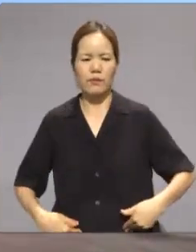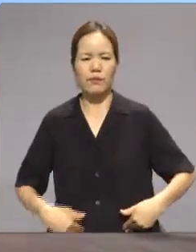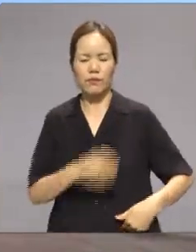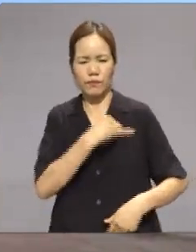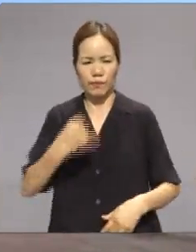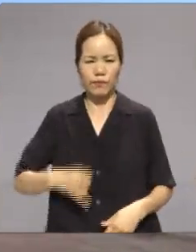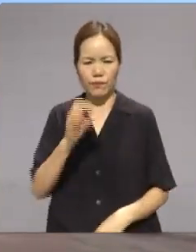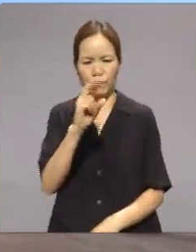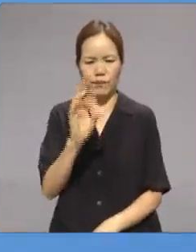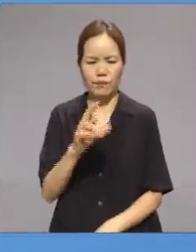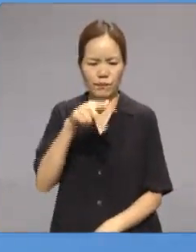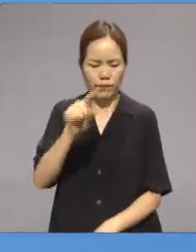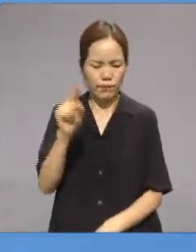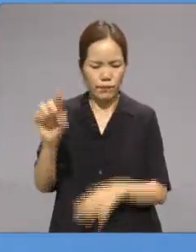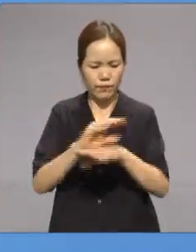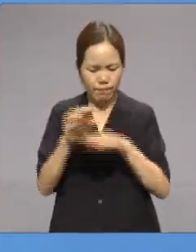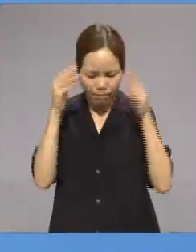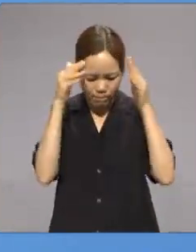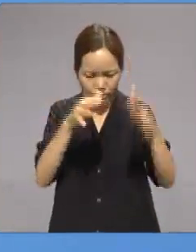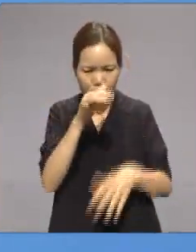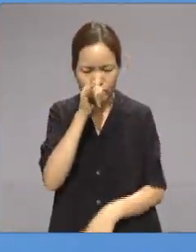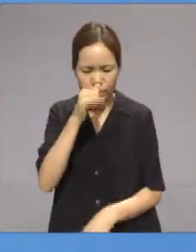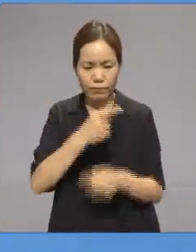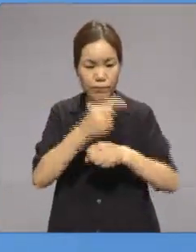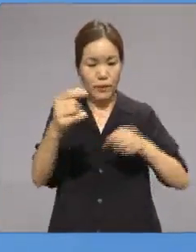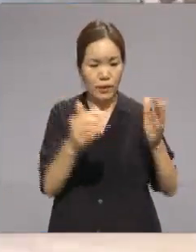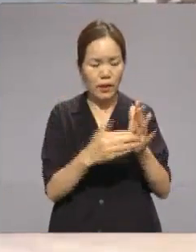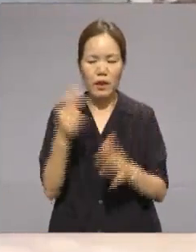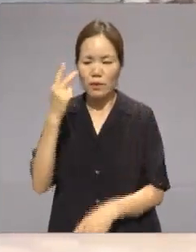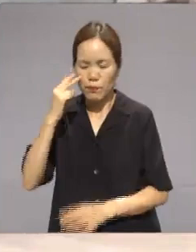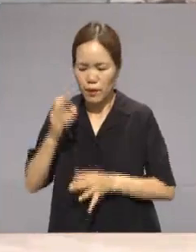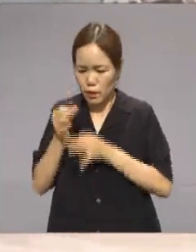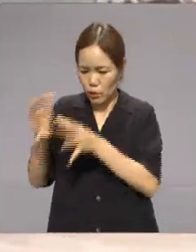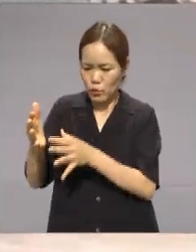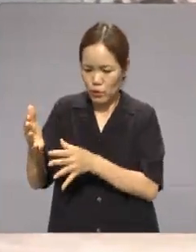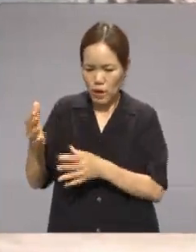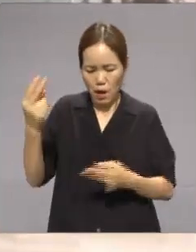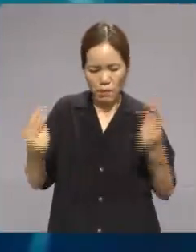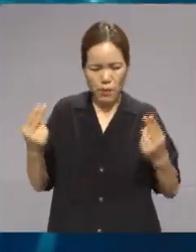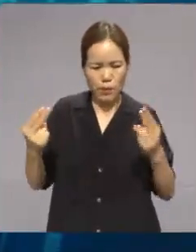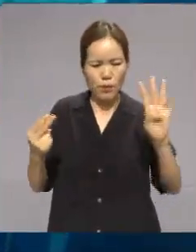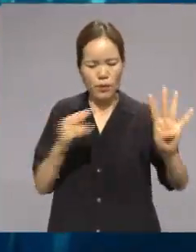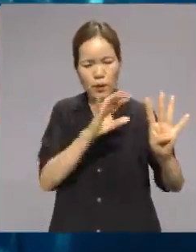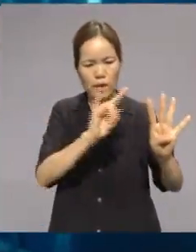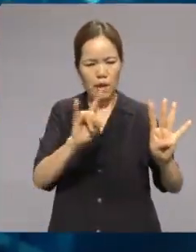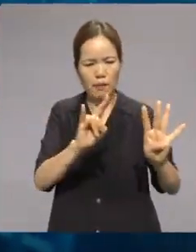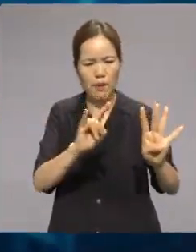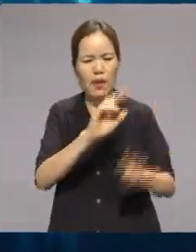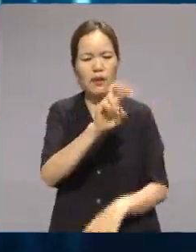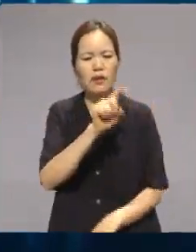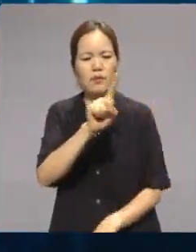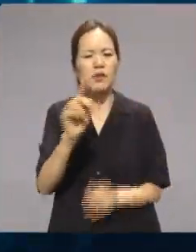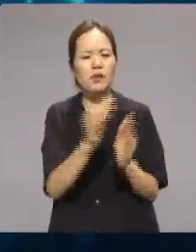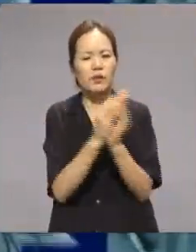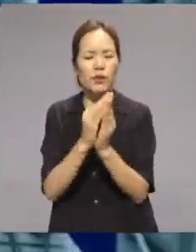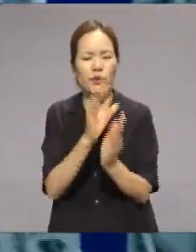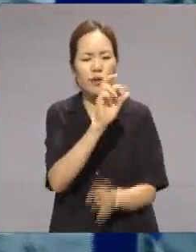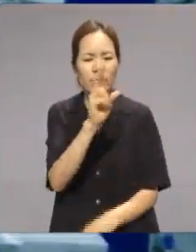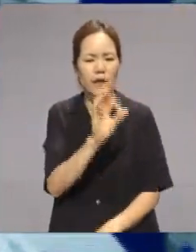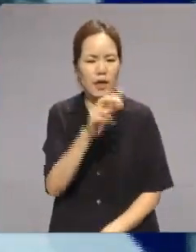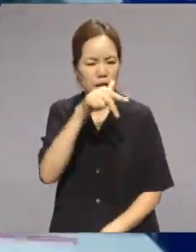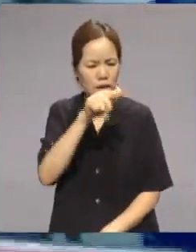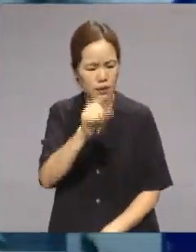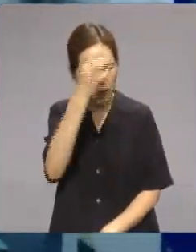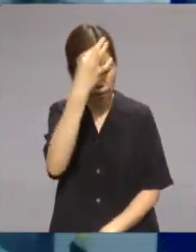양자 컴퓨터에 집중하고 있습니다 년지 미 배인 21조원을 양자 기술에 쏟겠다고